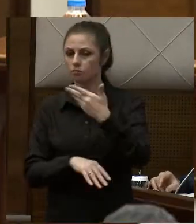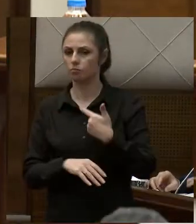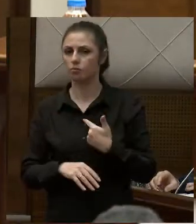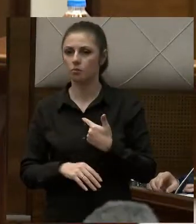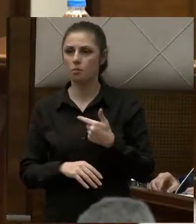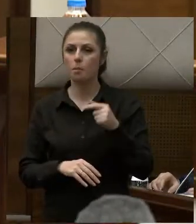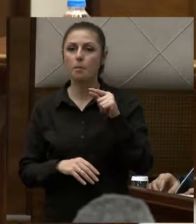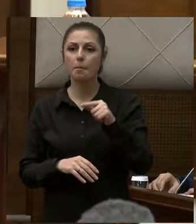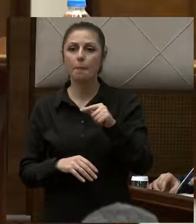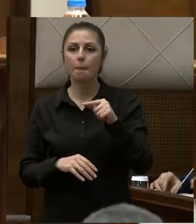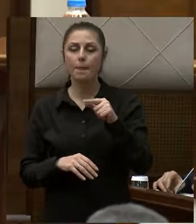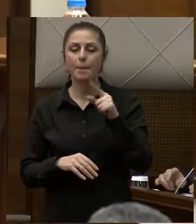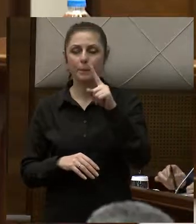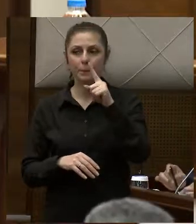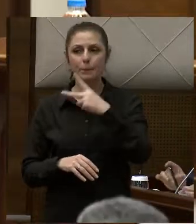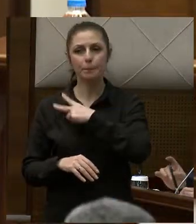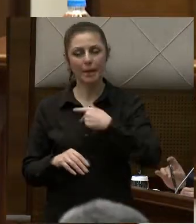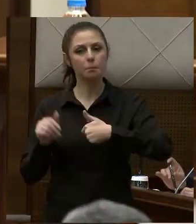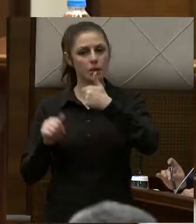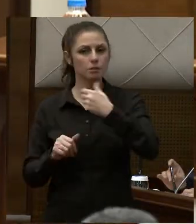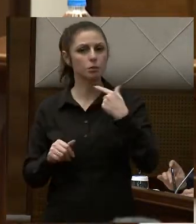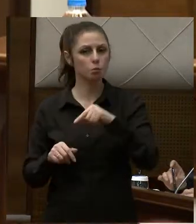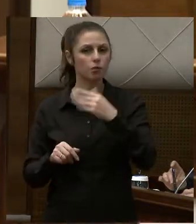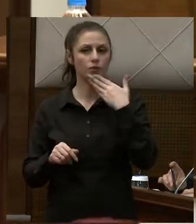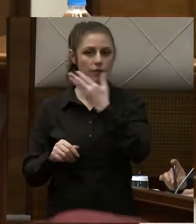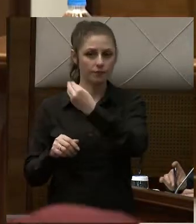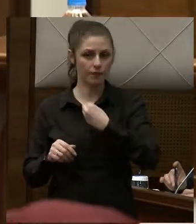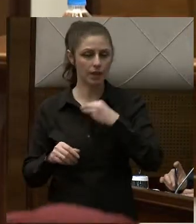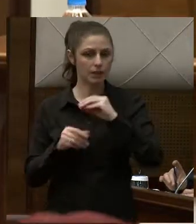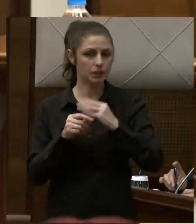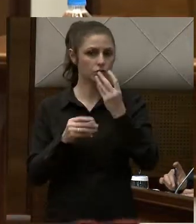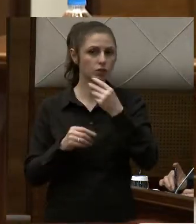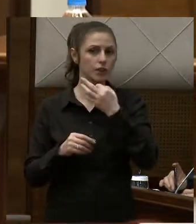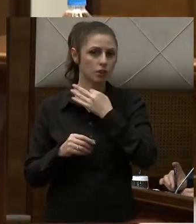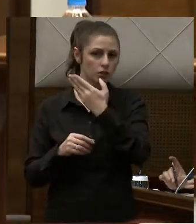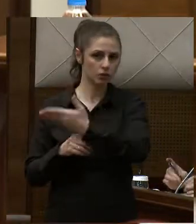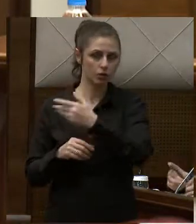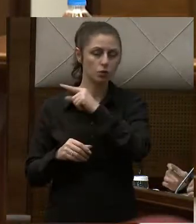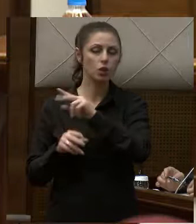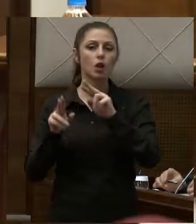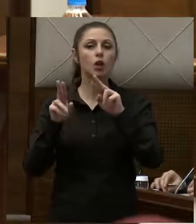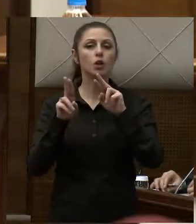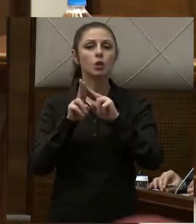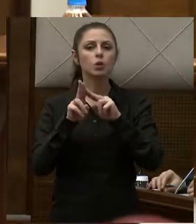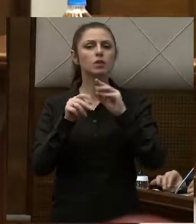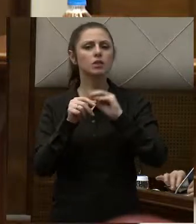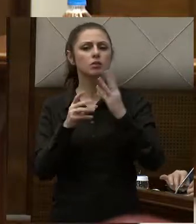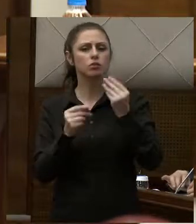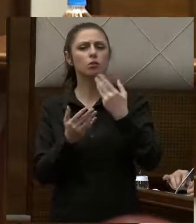Başkanımıza böyle bir imkan sunduğu için çok teşekkür ediyorum. Çünkü Kudüs'le ilgili çok şey